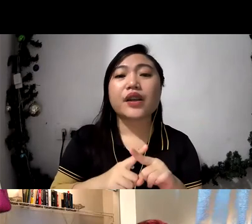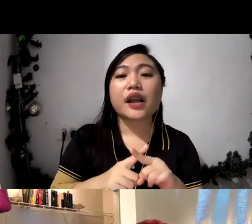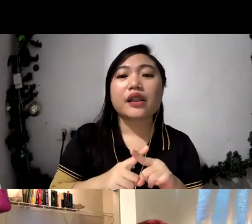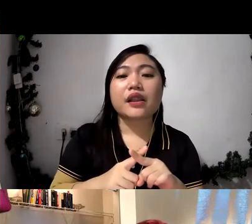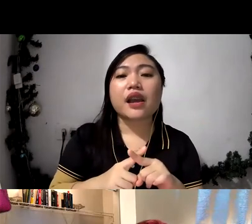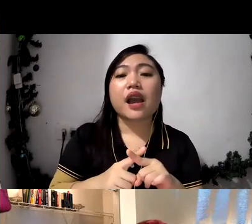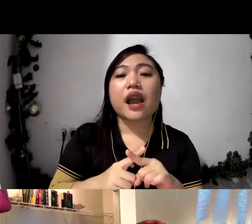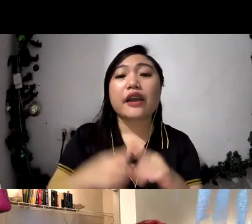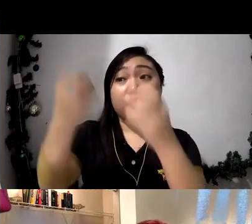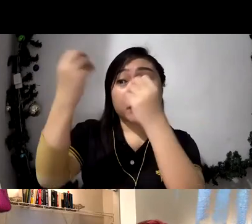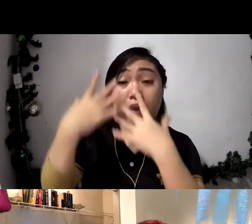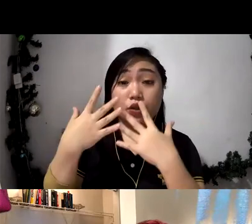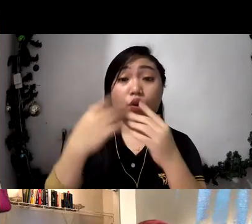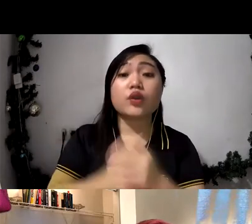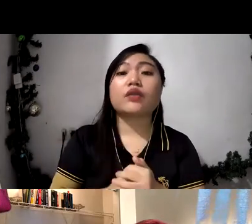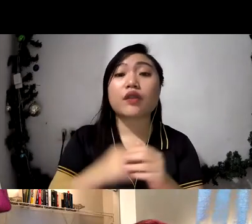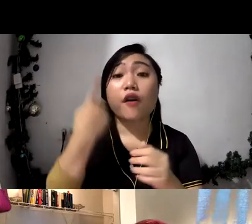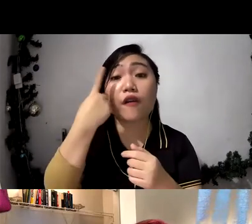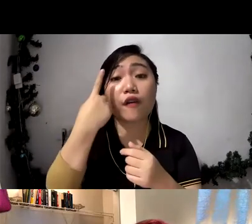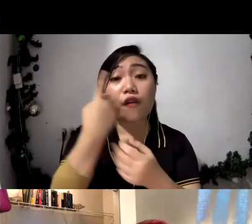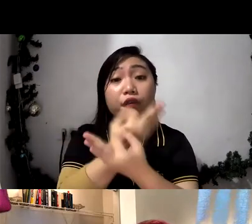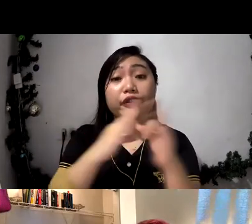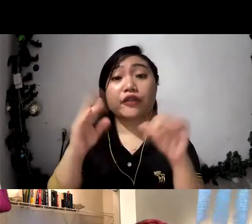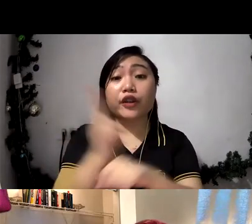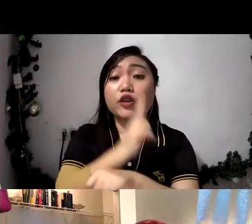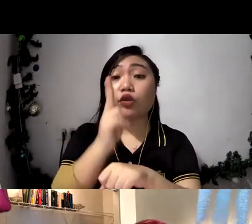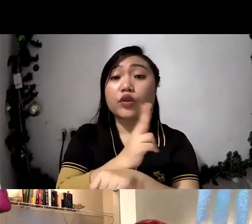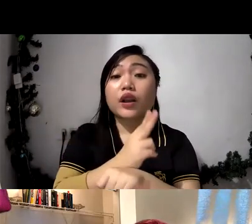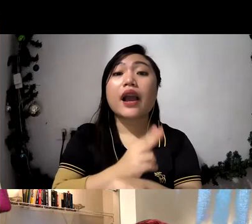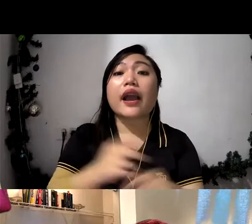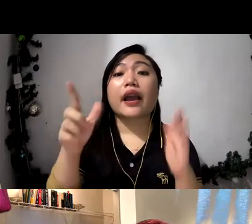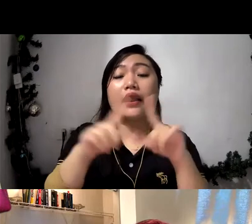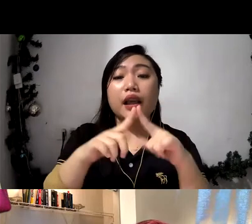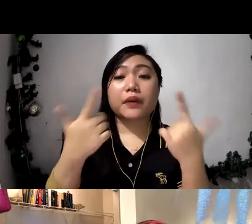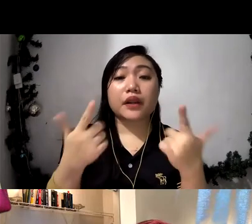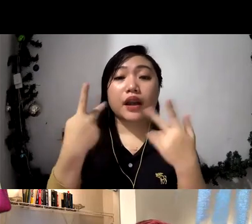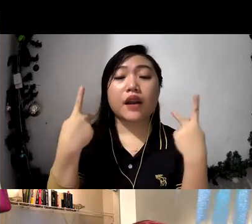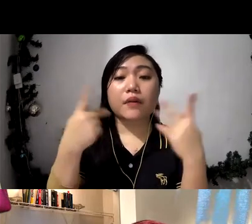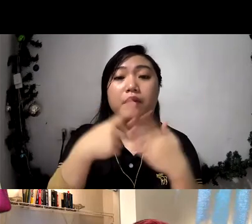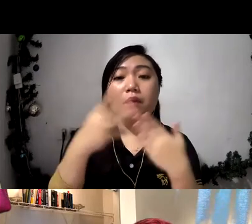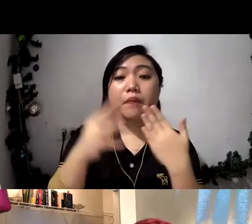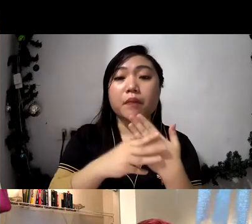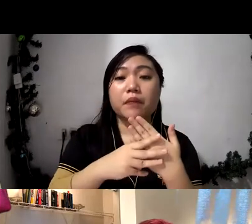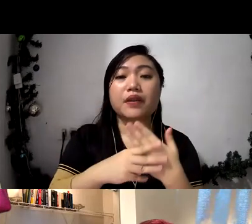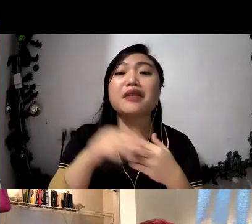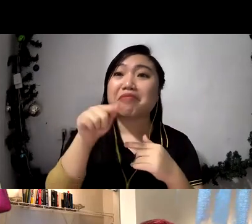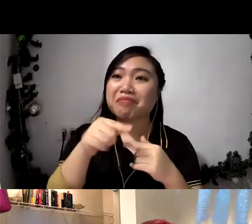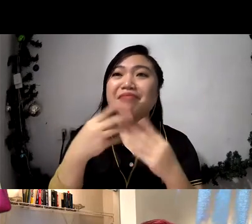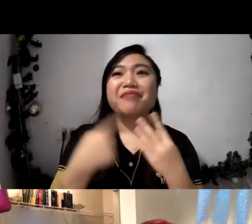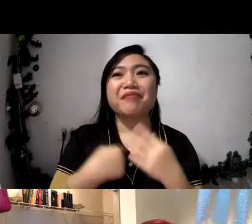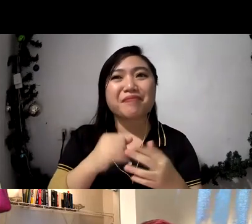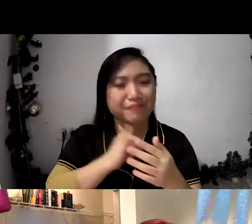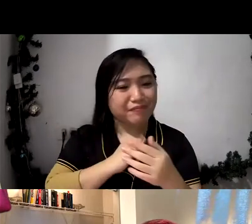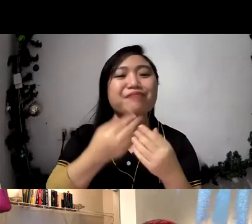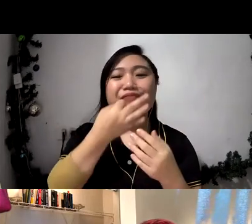way that we are also providing programs, no, ang library, ako po ay ano, mahilig sa library, bata pa ako, no, tawag,